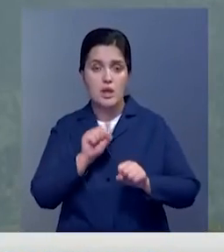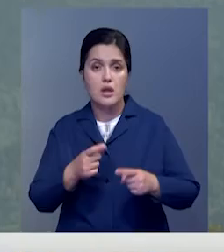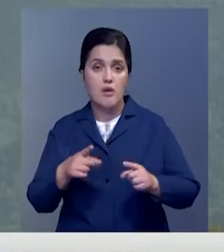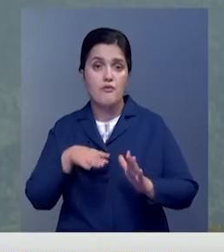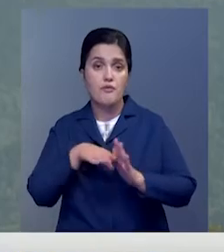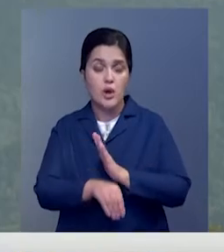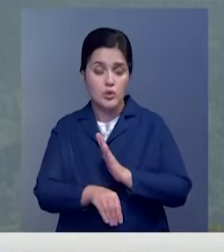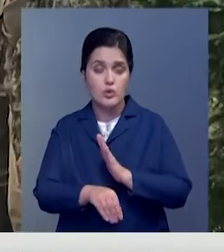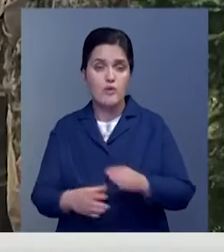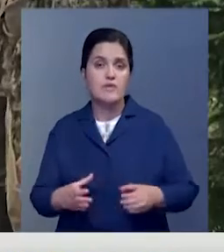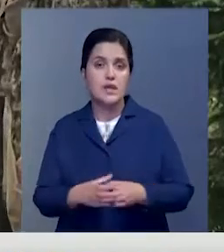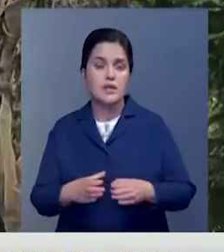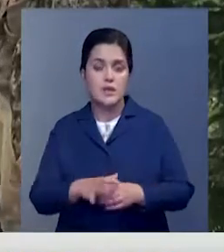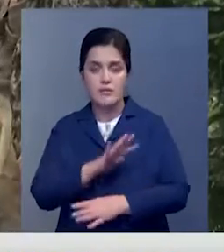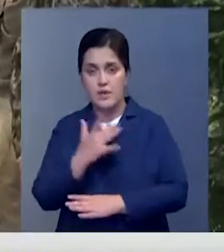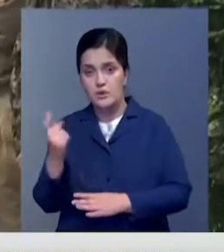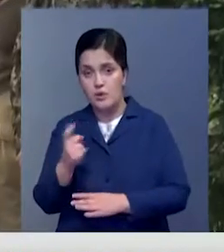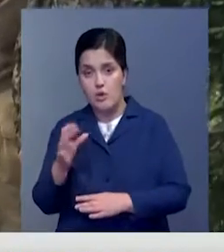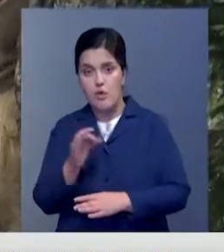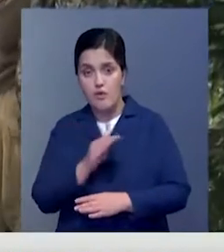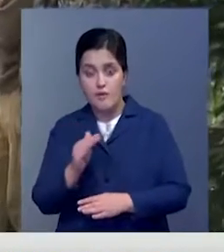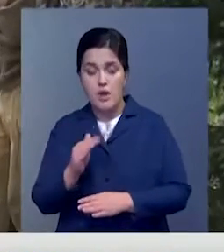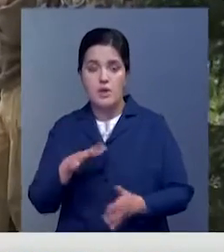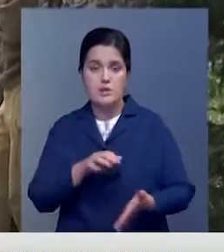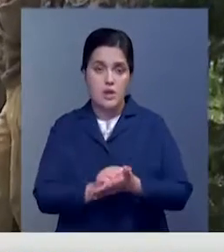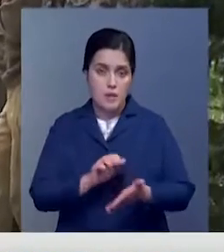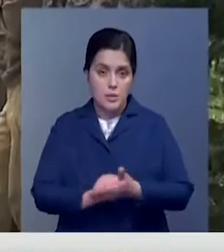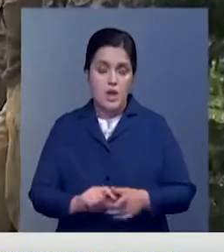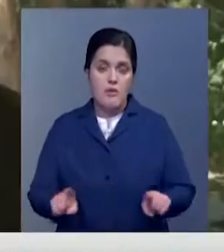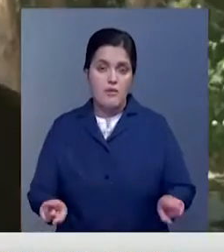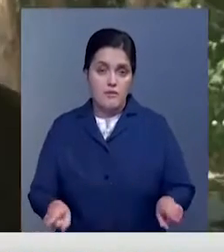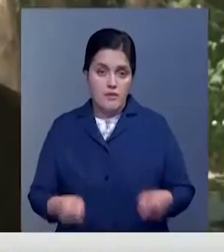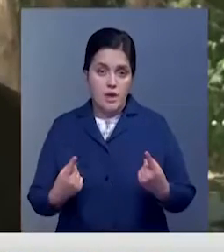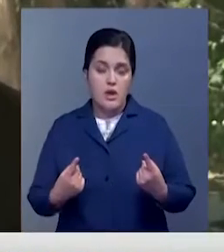состав лесхозов, здесь уже официально займутся воспроизводством древесных пород.